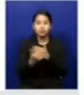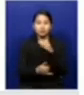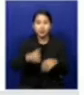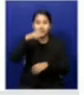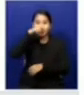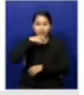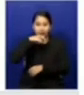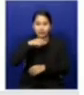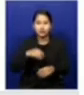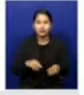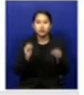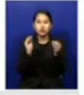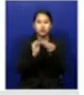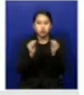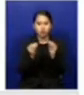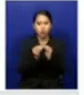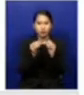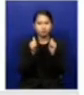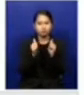เป็นตัวเลขที่ดี